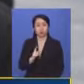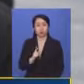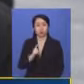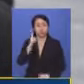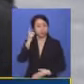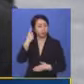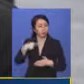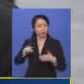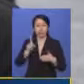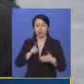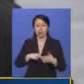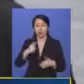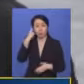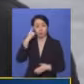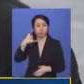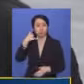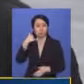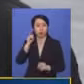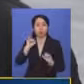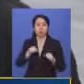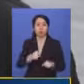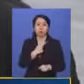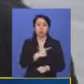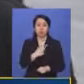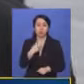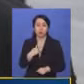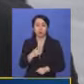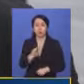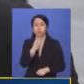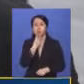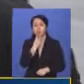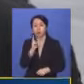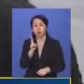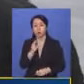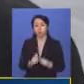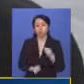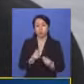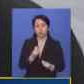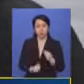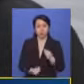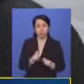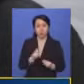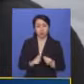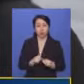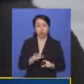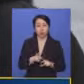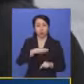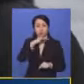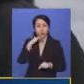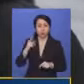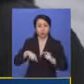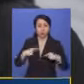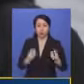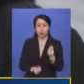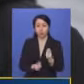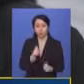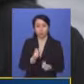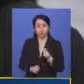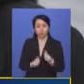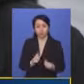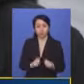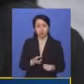не верила, как бы думала, ну позвонили, может быть, один раз, два, там, да, там посмеялся, может, кто-то подшутил. У нас же очень много любят разыгрывать. А